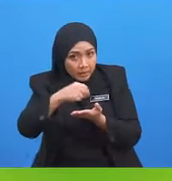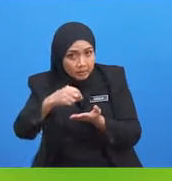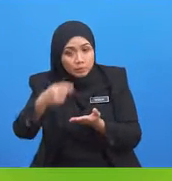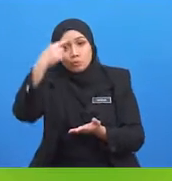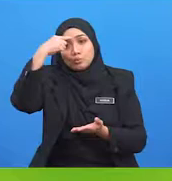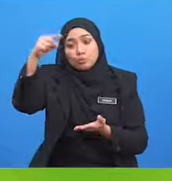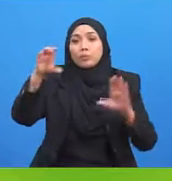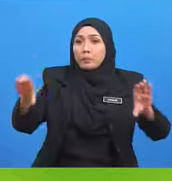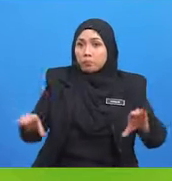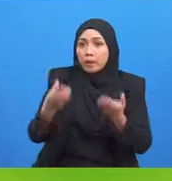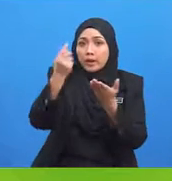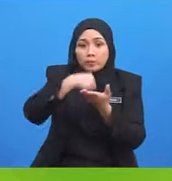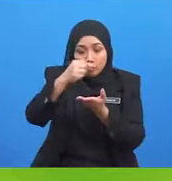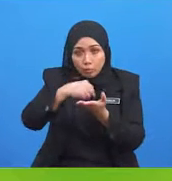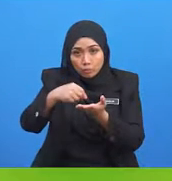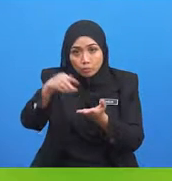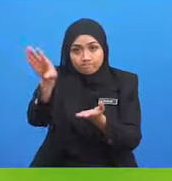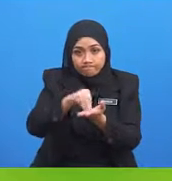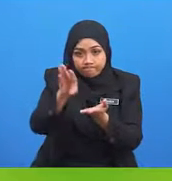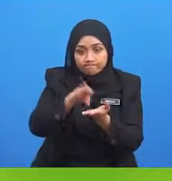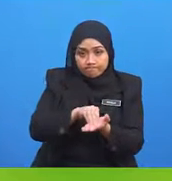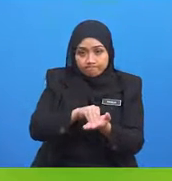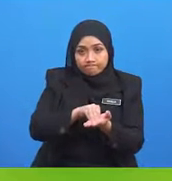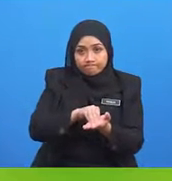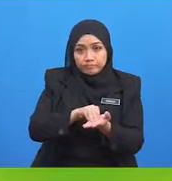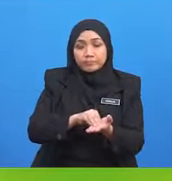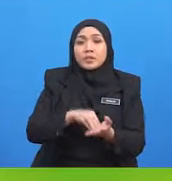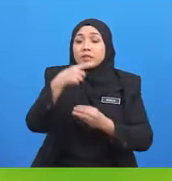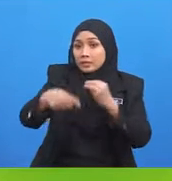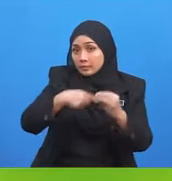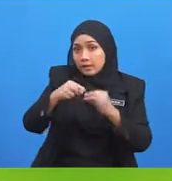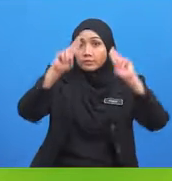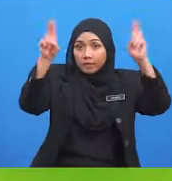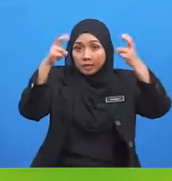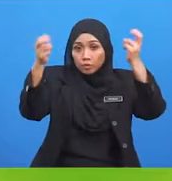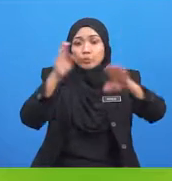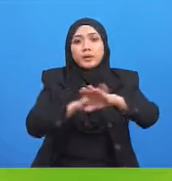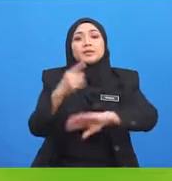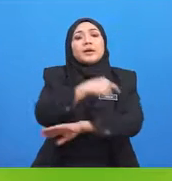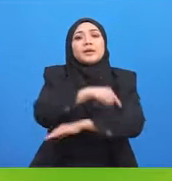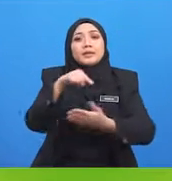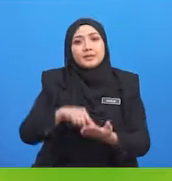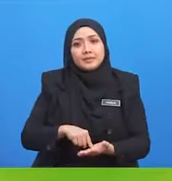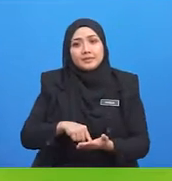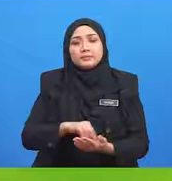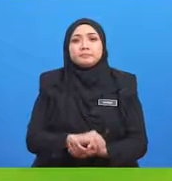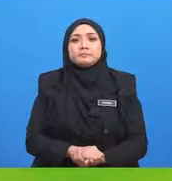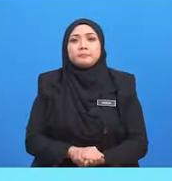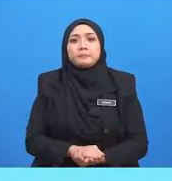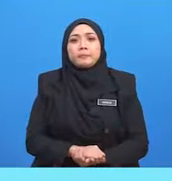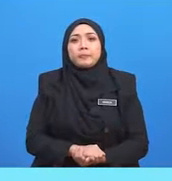dan pen untuk membuat nota dan catatan tentang topik kita pada hari